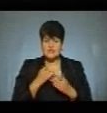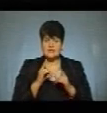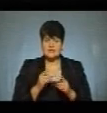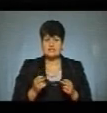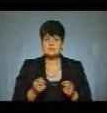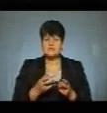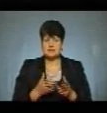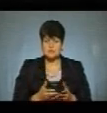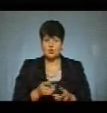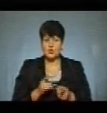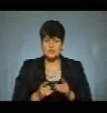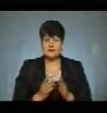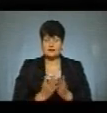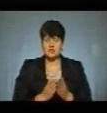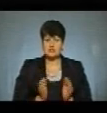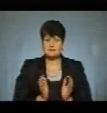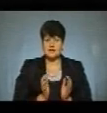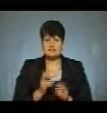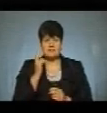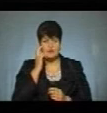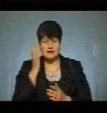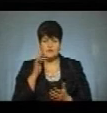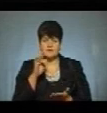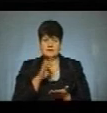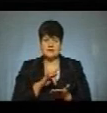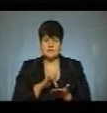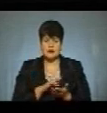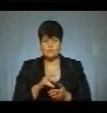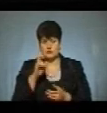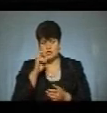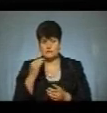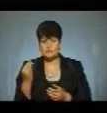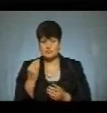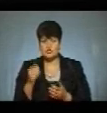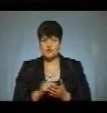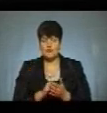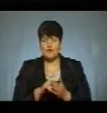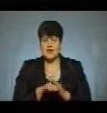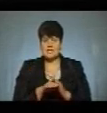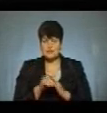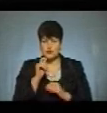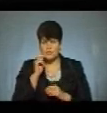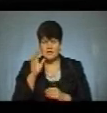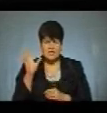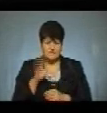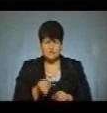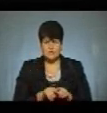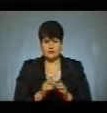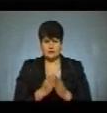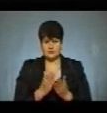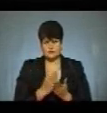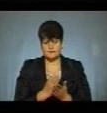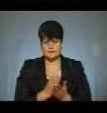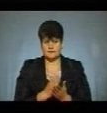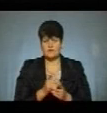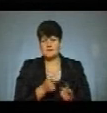спеціаліст. Оригінал книжки зберігається у Києві, Центральному державному історичному архіві України, де всі подібні книги зберігаються.